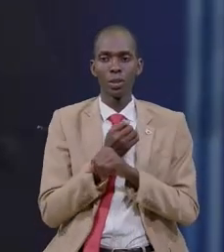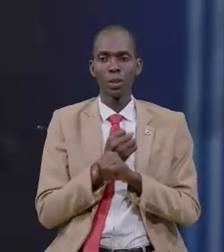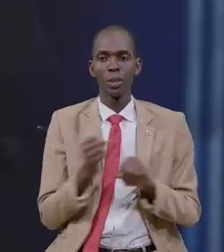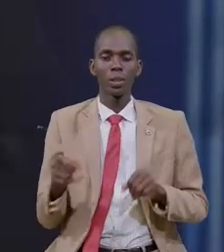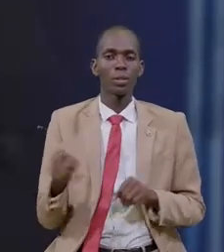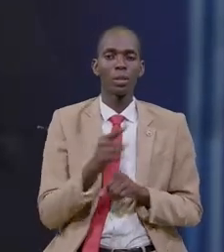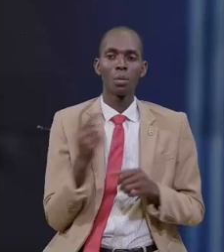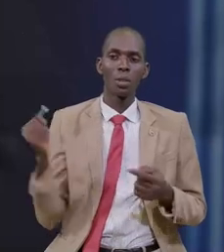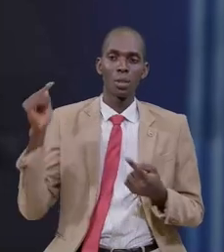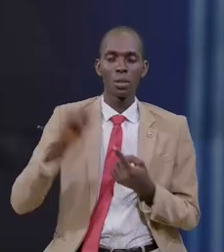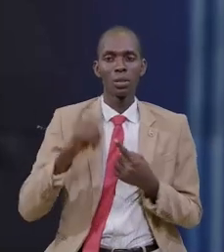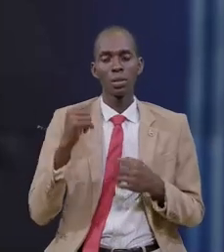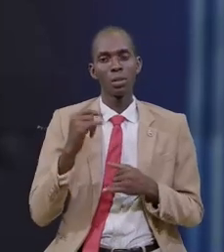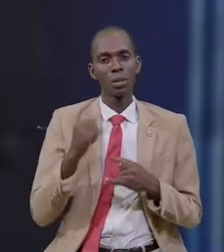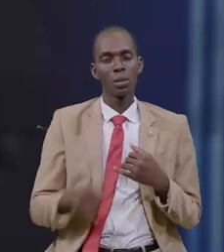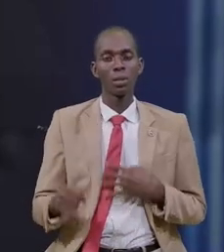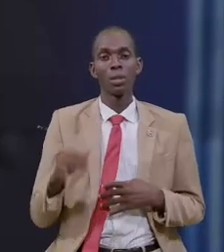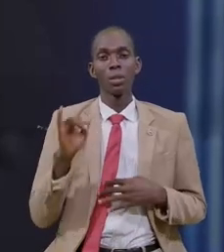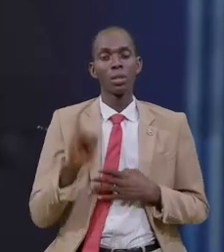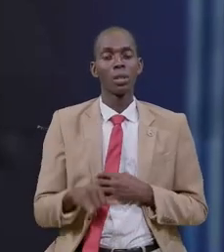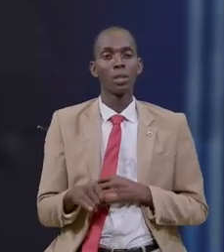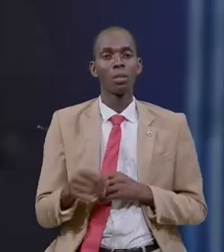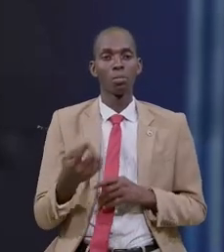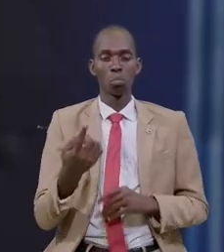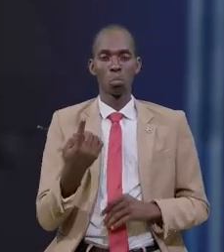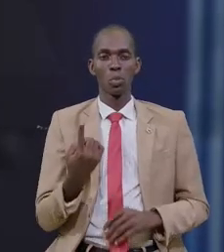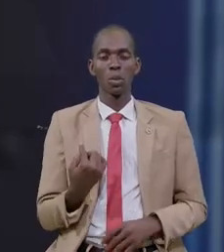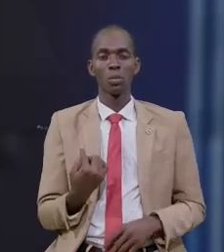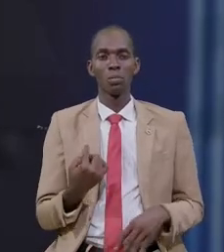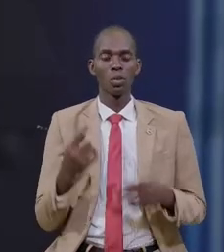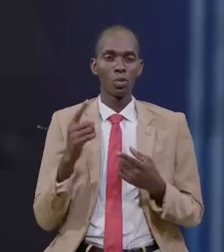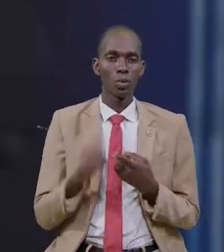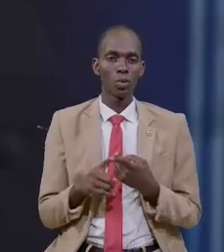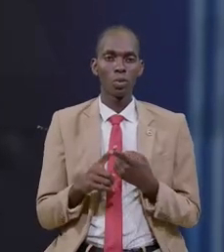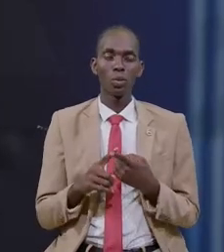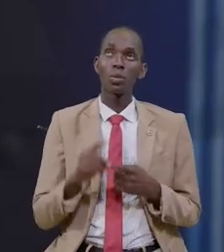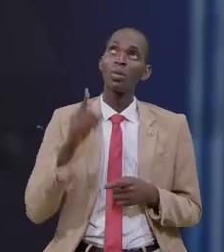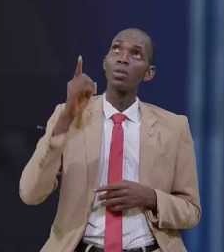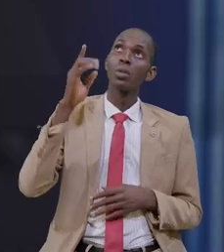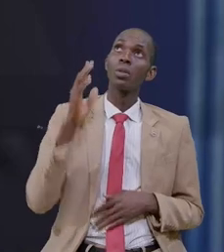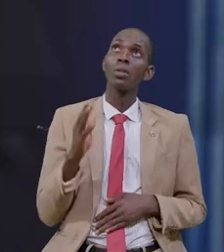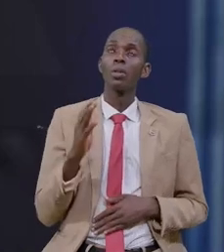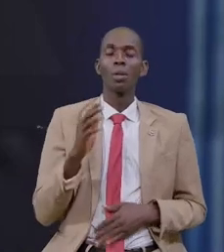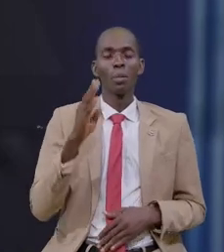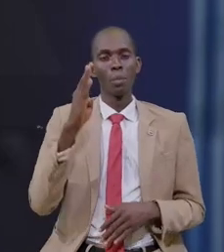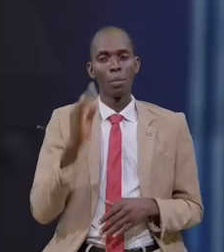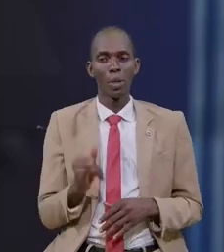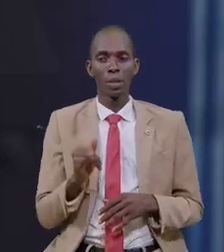C'est aussi pour cela qu'il peut sauver parfaitement ceux qui s'approchent de Dieu par lui.